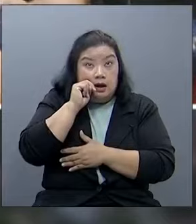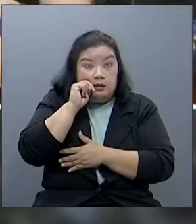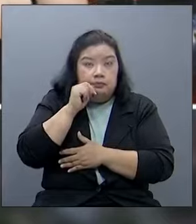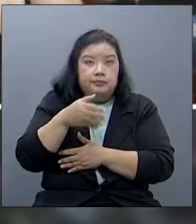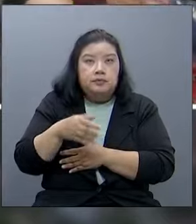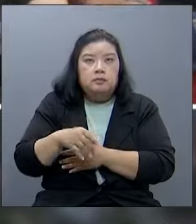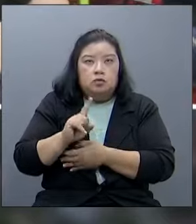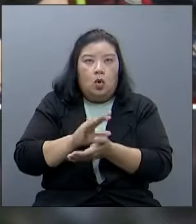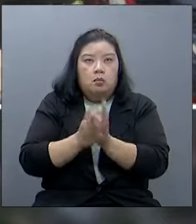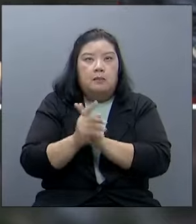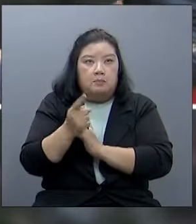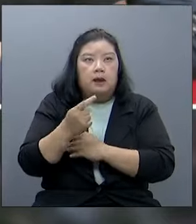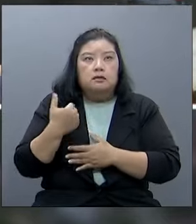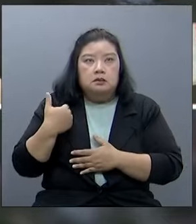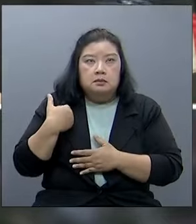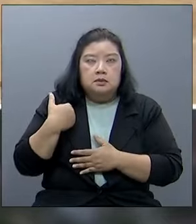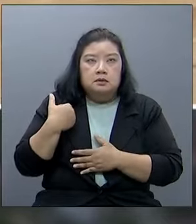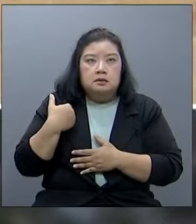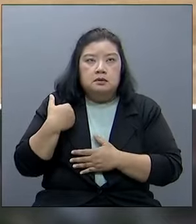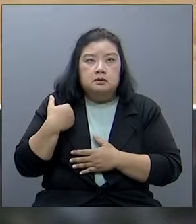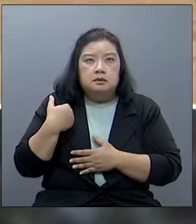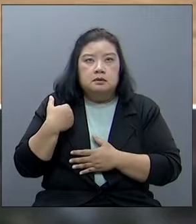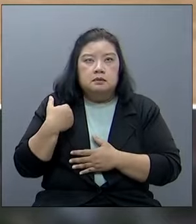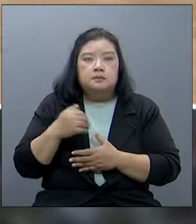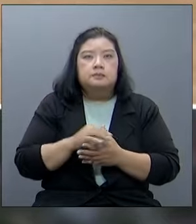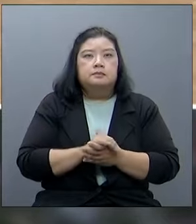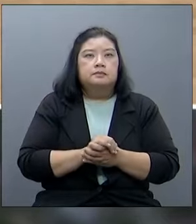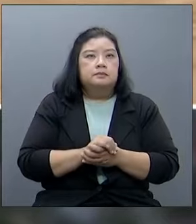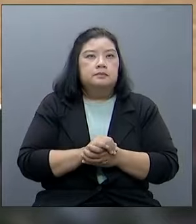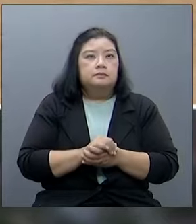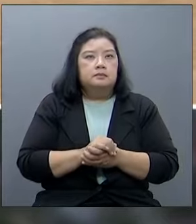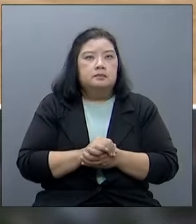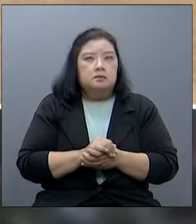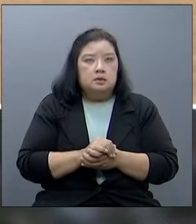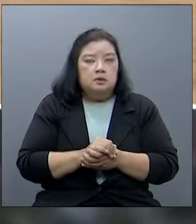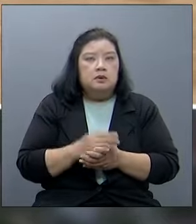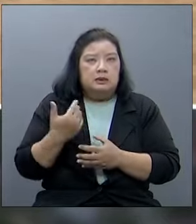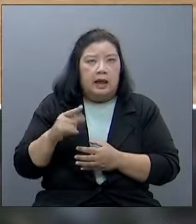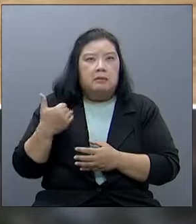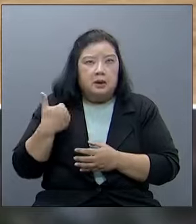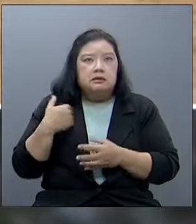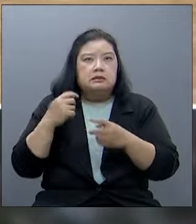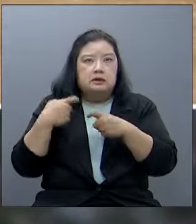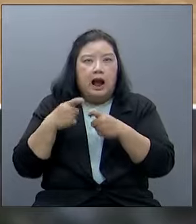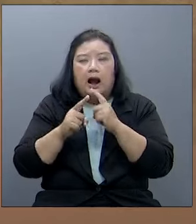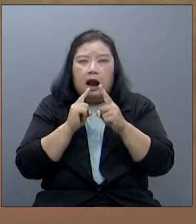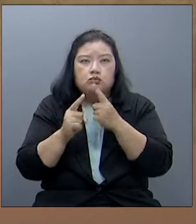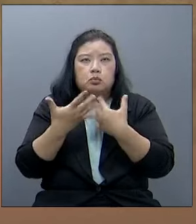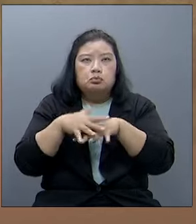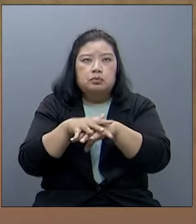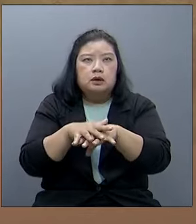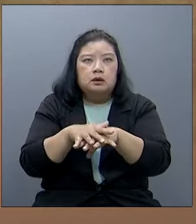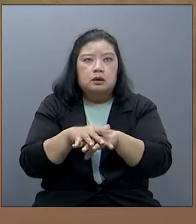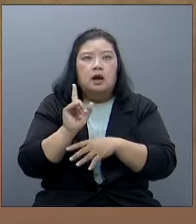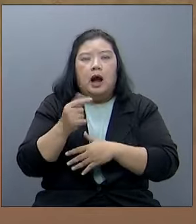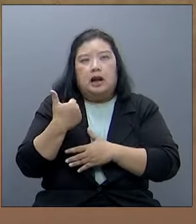นเรื่องของแดหอะไรตัต่างอครหในอาต